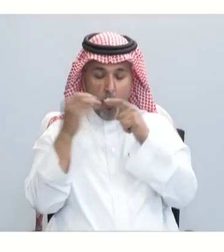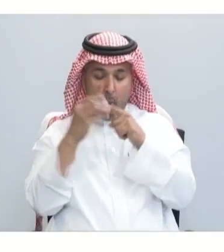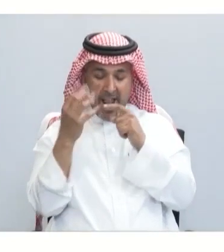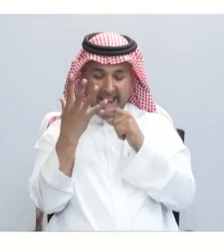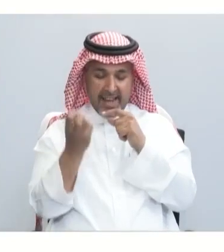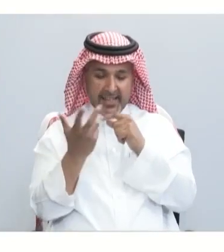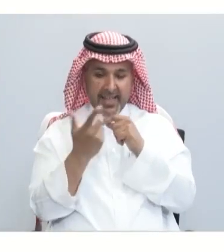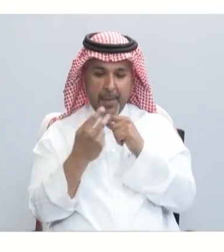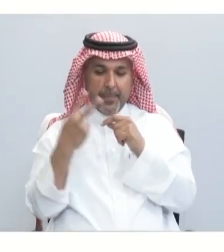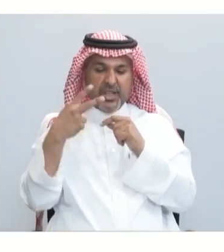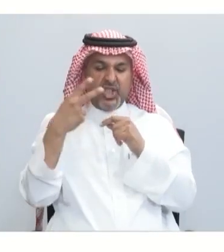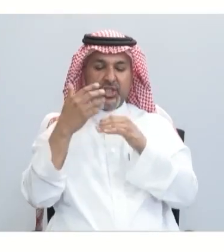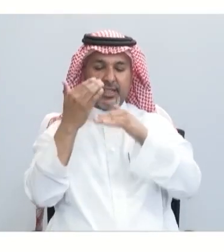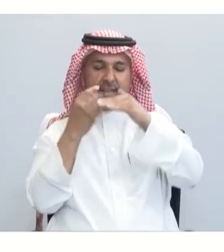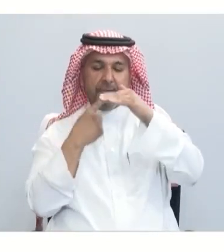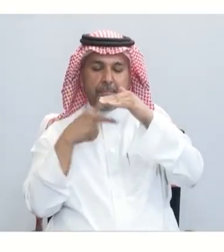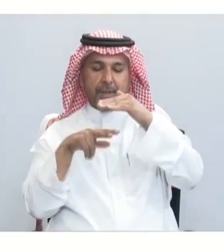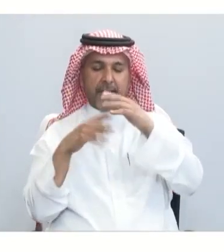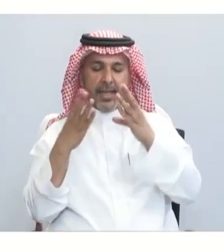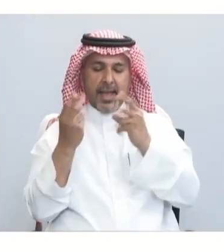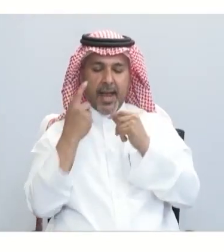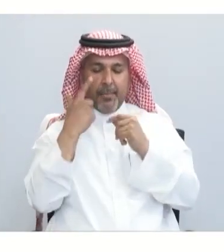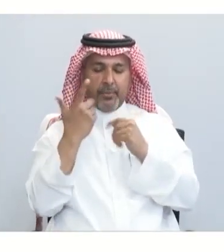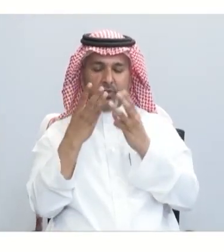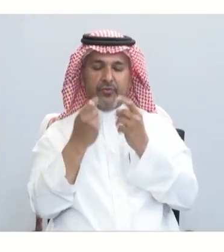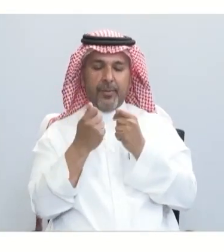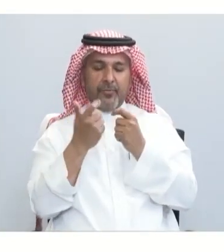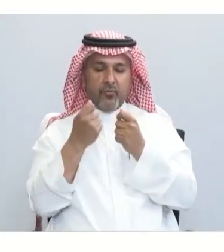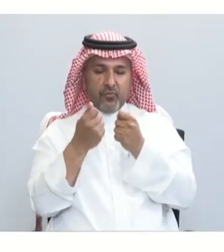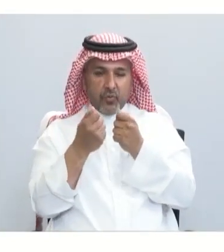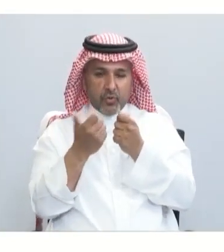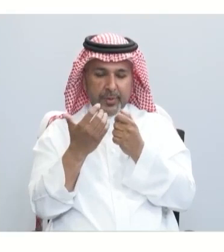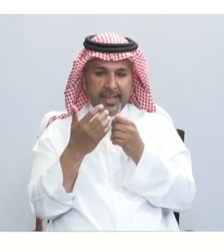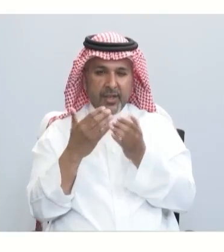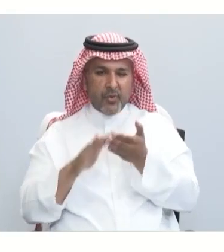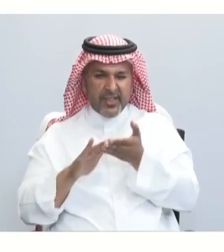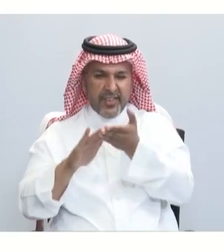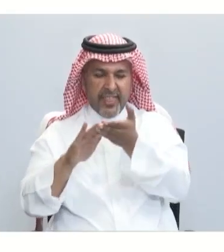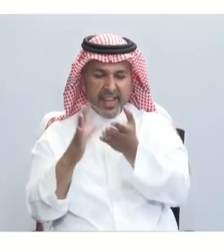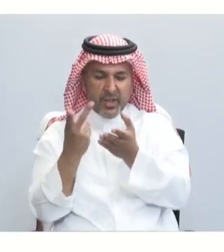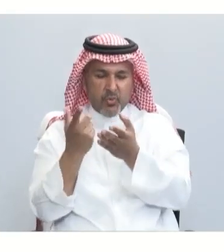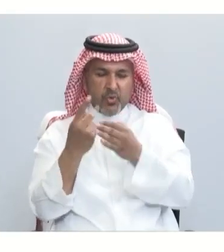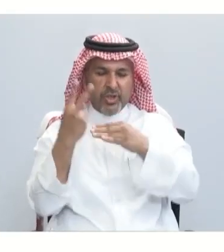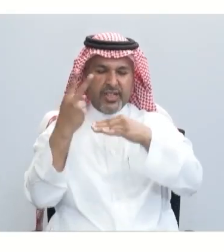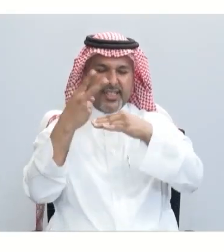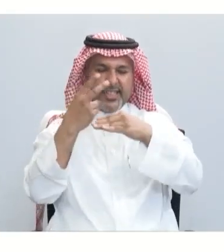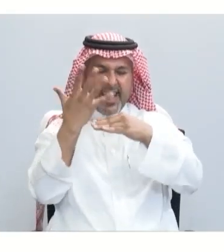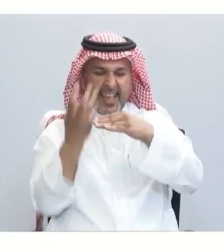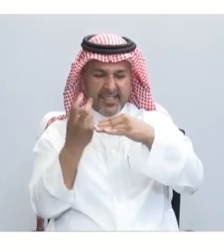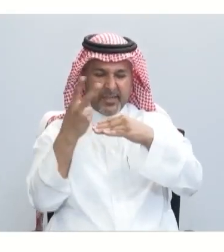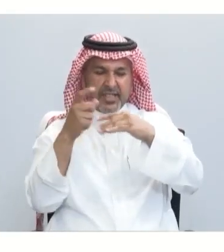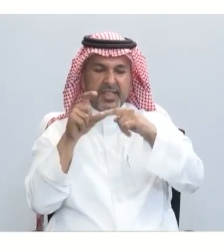20 على 100 من قيمه الدي الدي اللي هي السعر الاساسي راح اخصم